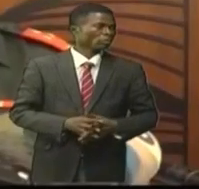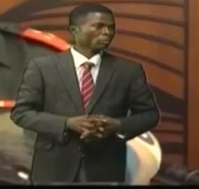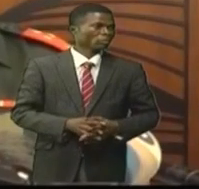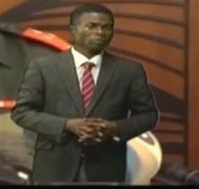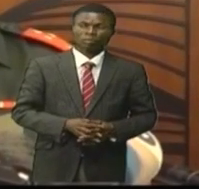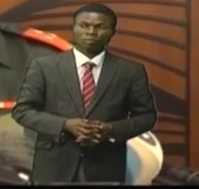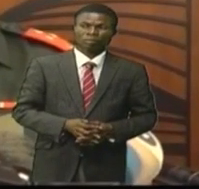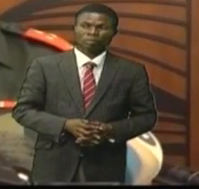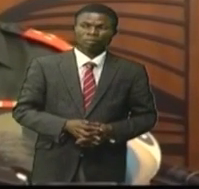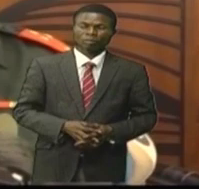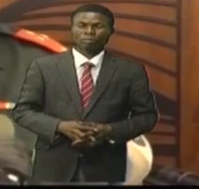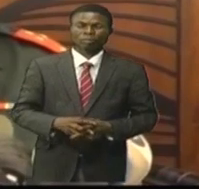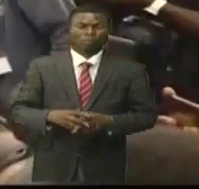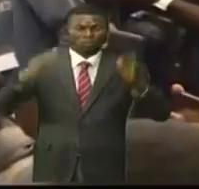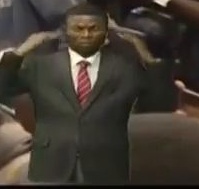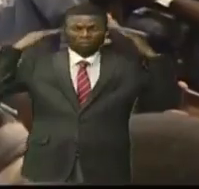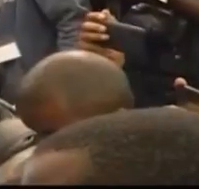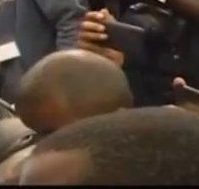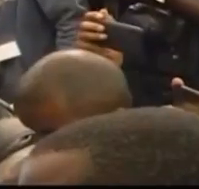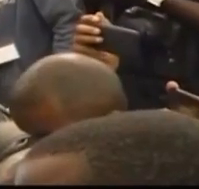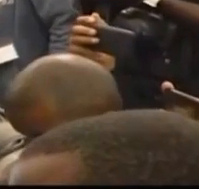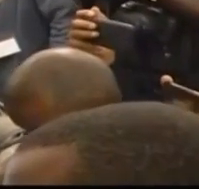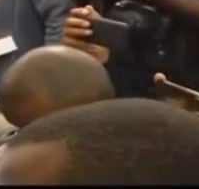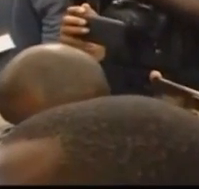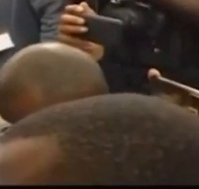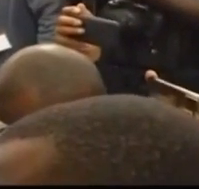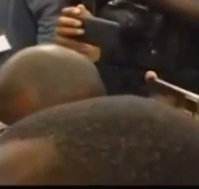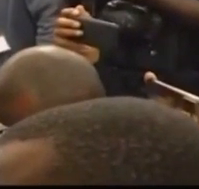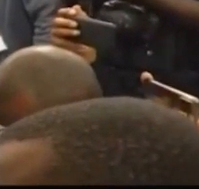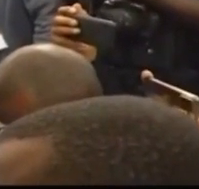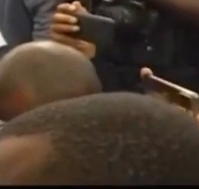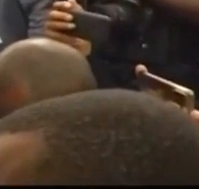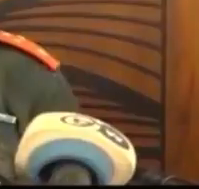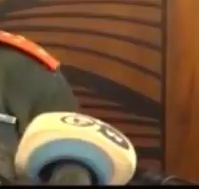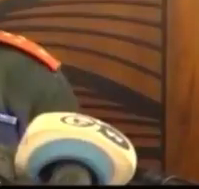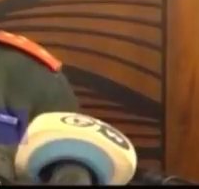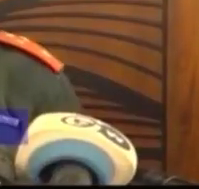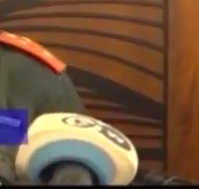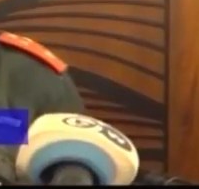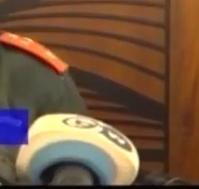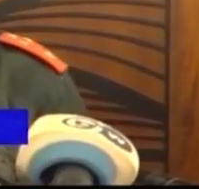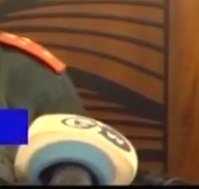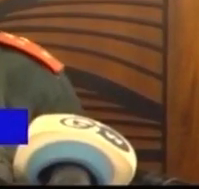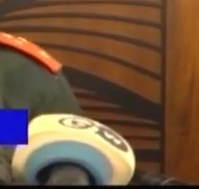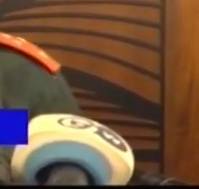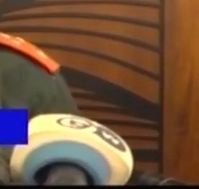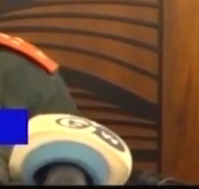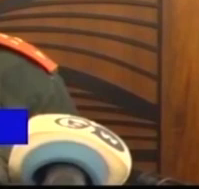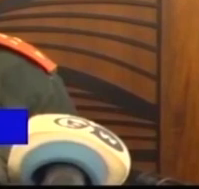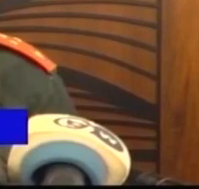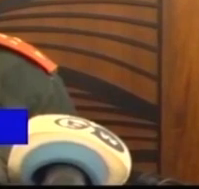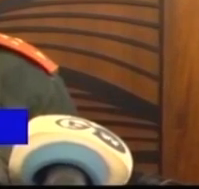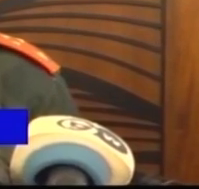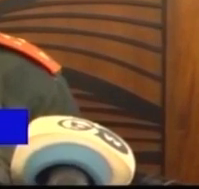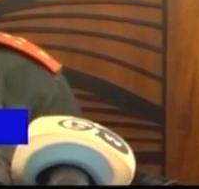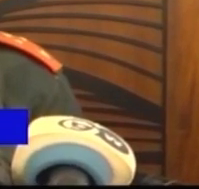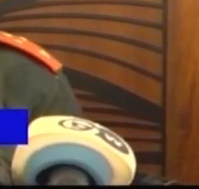au regard des rumeurs faisant état de la présence ennemie dans la ville de Goma